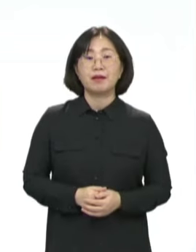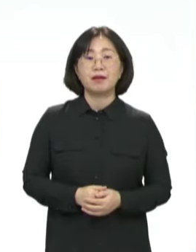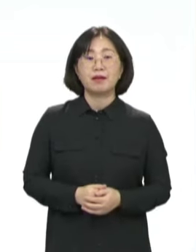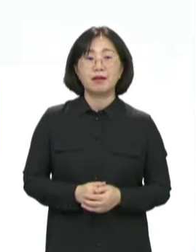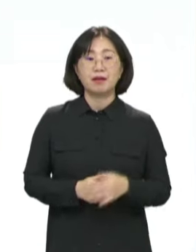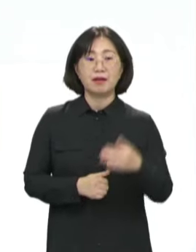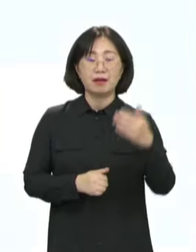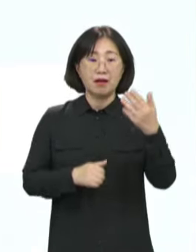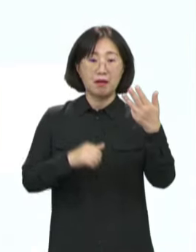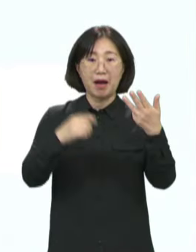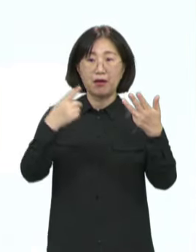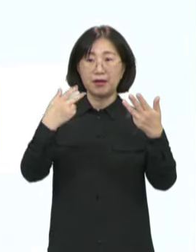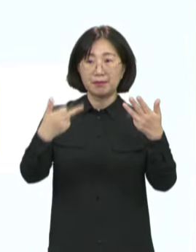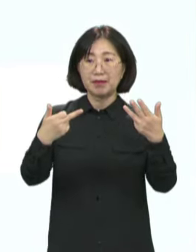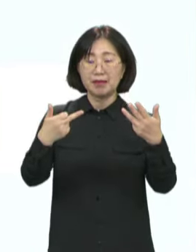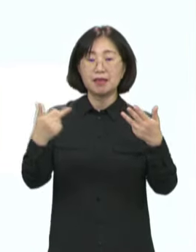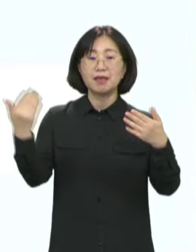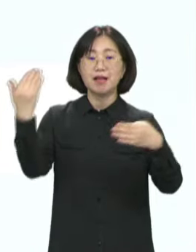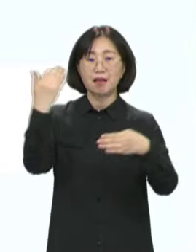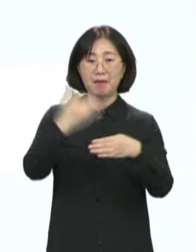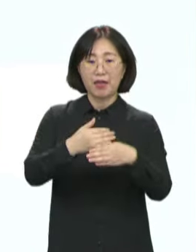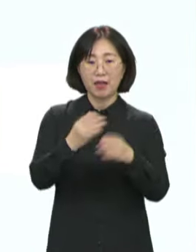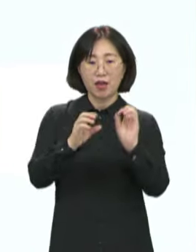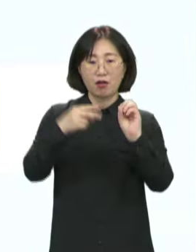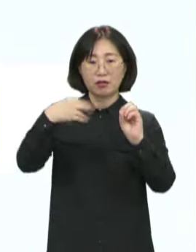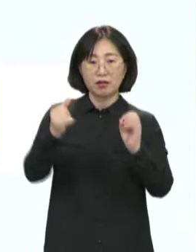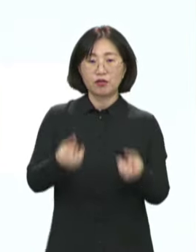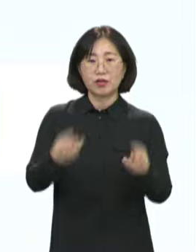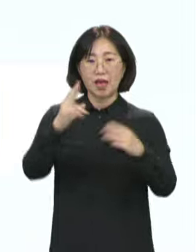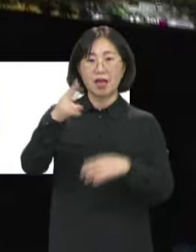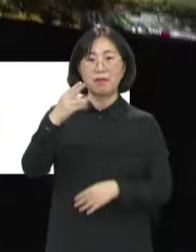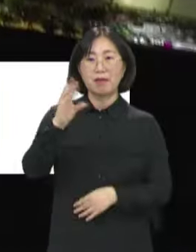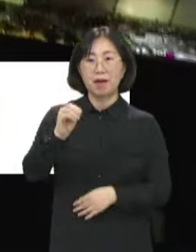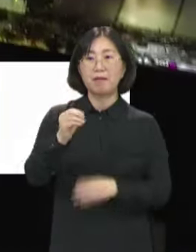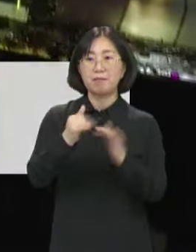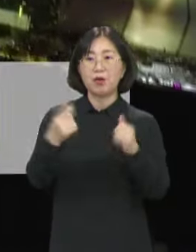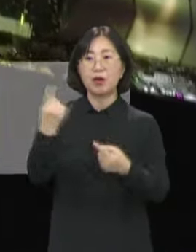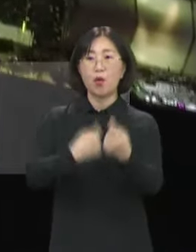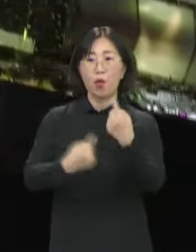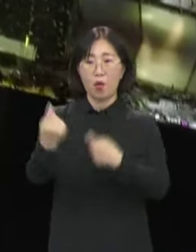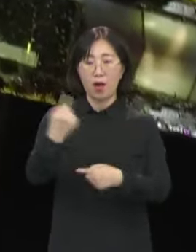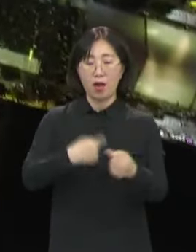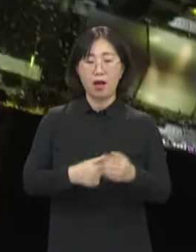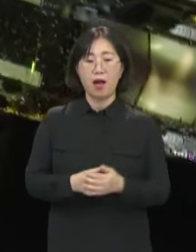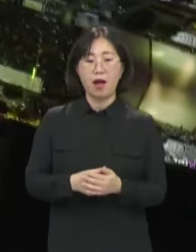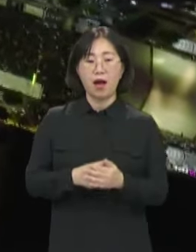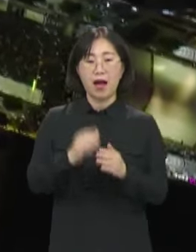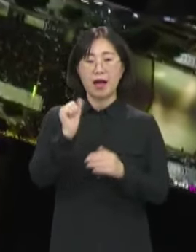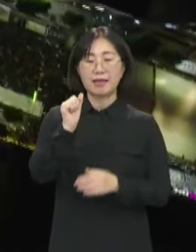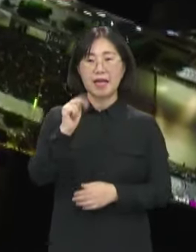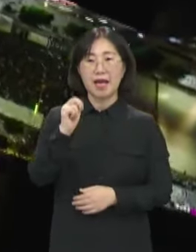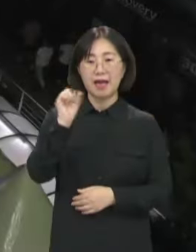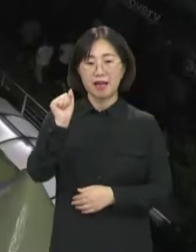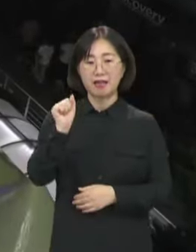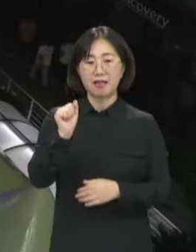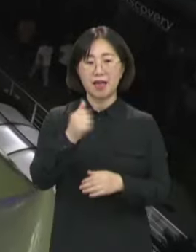지난 17일 막을 내린 대전 영시축제에 200만 명 이상의 방문객이 찾는 등 SNS를 통해